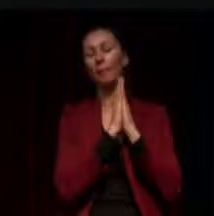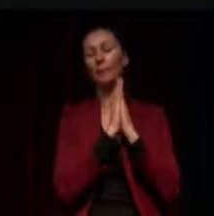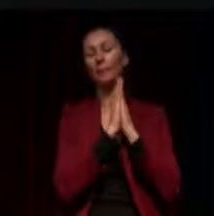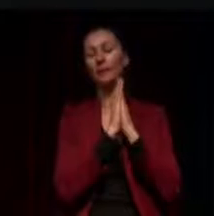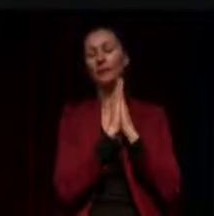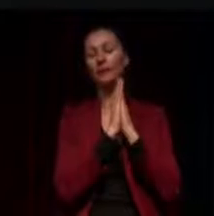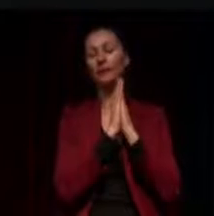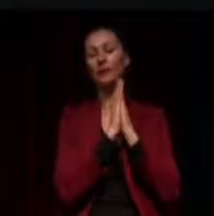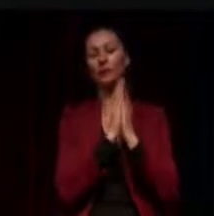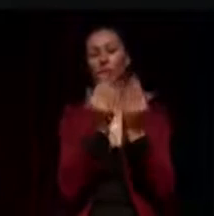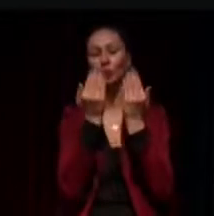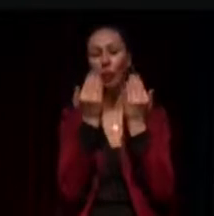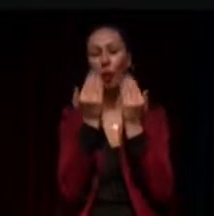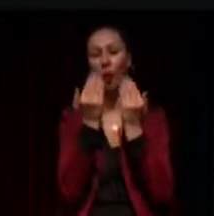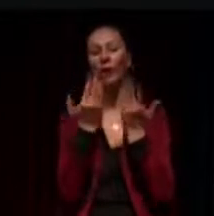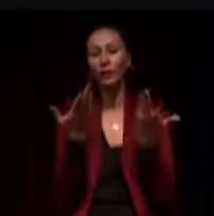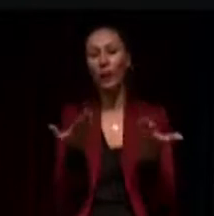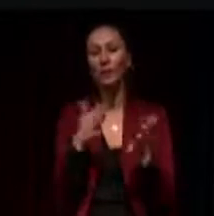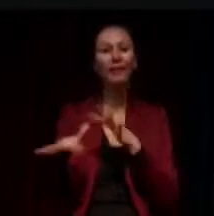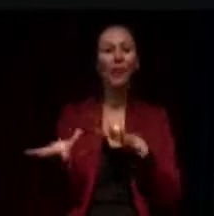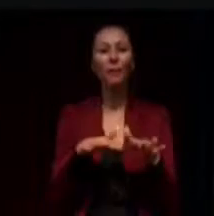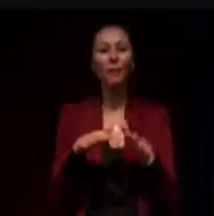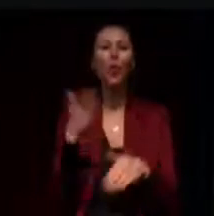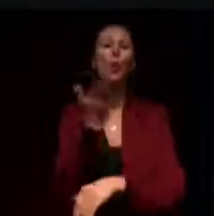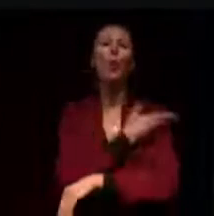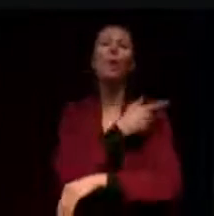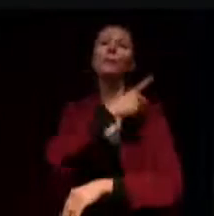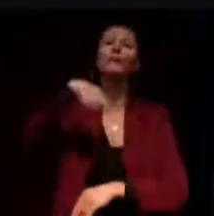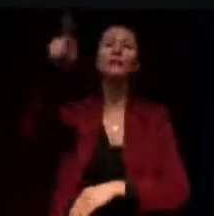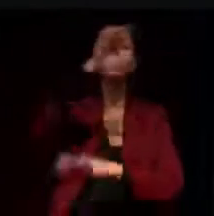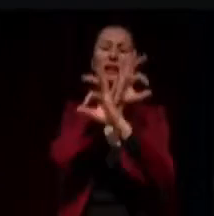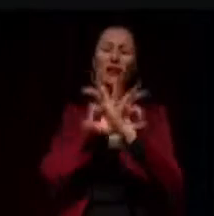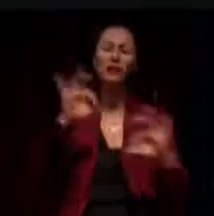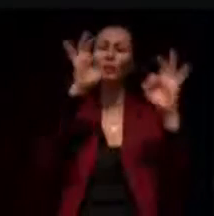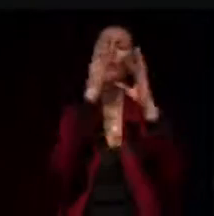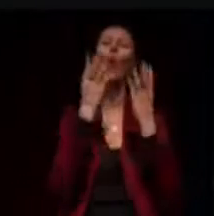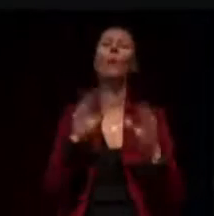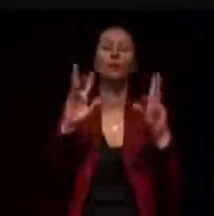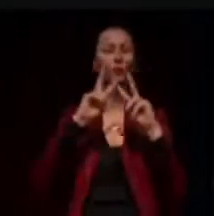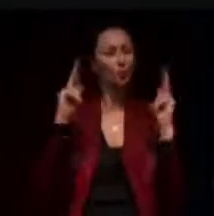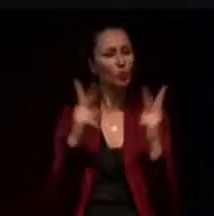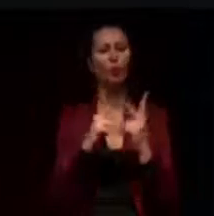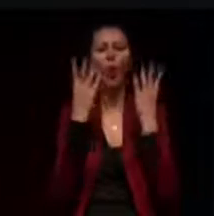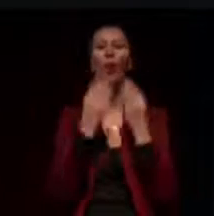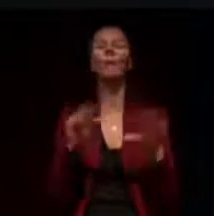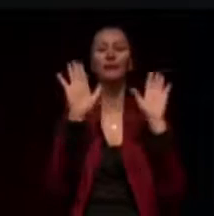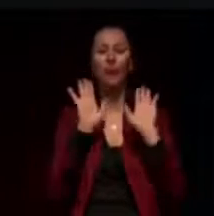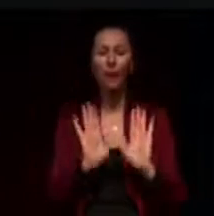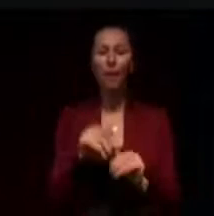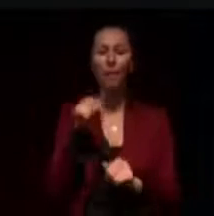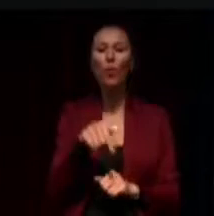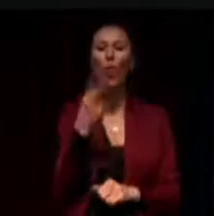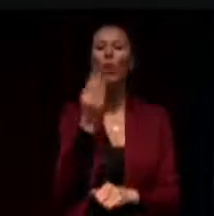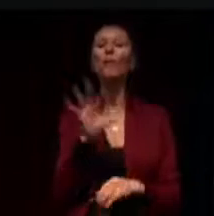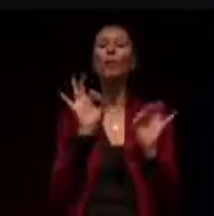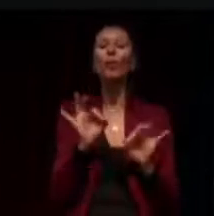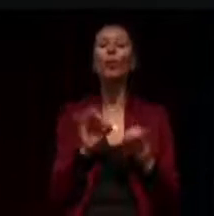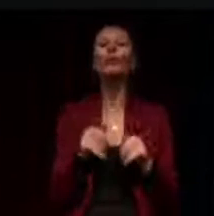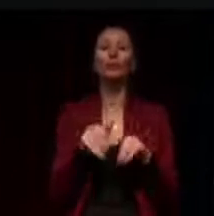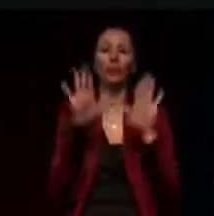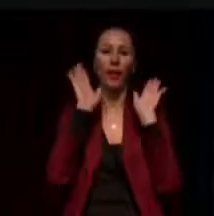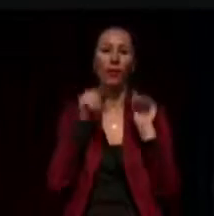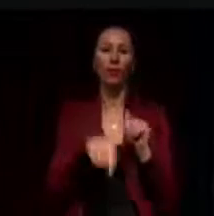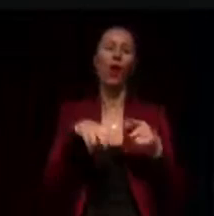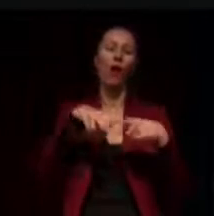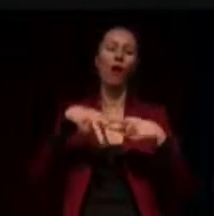ve temennimiz, deprem tabii ki ülkemizin hiçbir yerinde olmasın, dünyada da olmasın, ama bunun olmaması mümkün değil. Bu